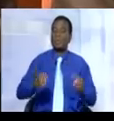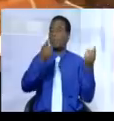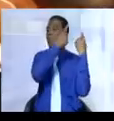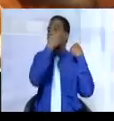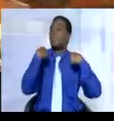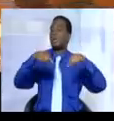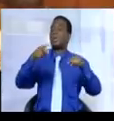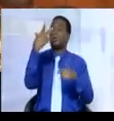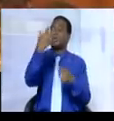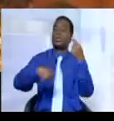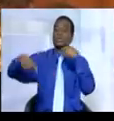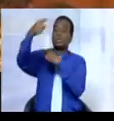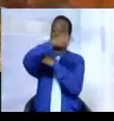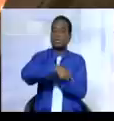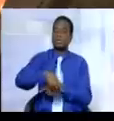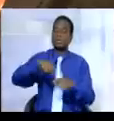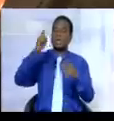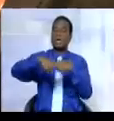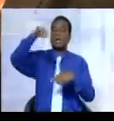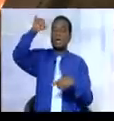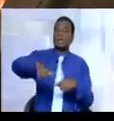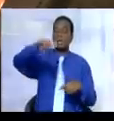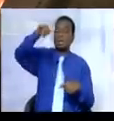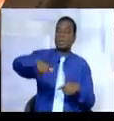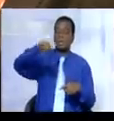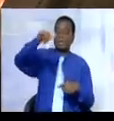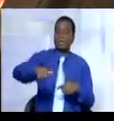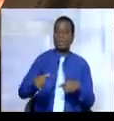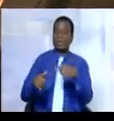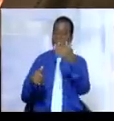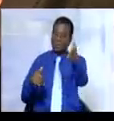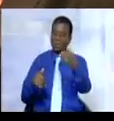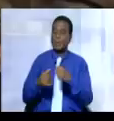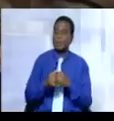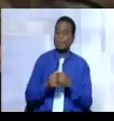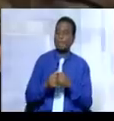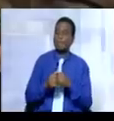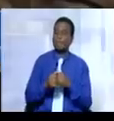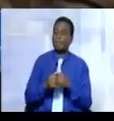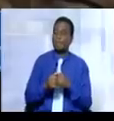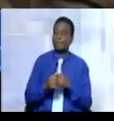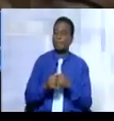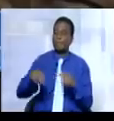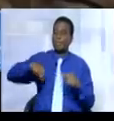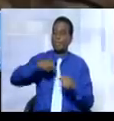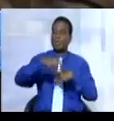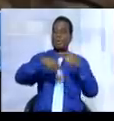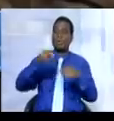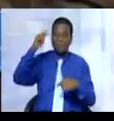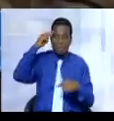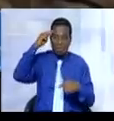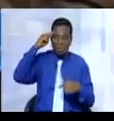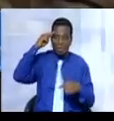3 jours en un lieu symbolique, la Fondation Félix Houphouët-Boigny pour la recherche de la paix de Yamoussoukro. Nous allons encore